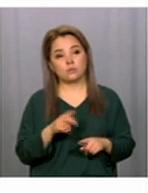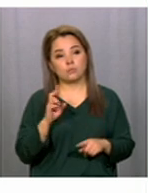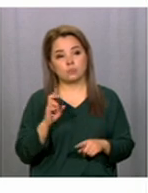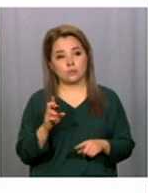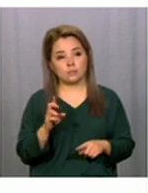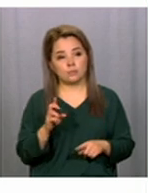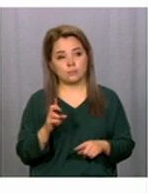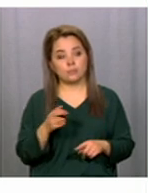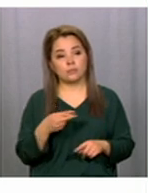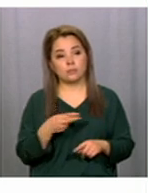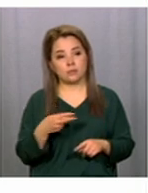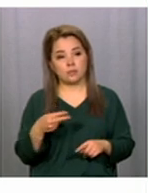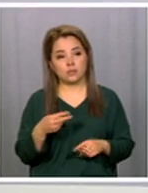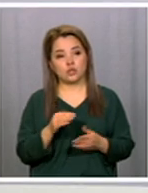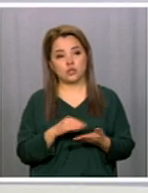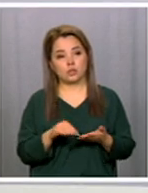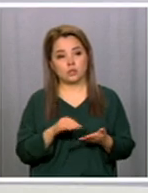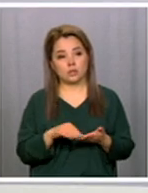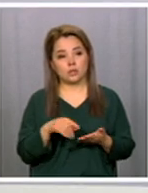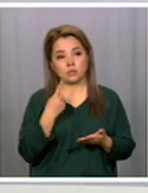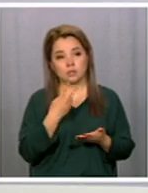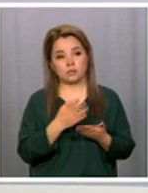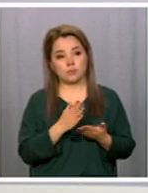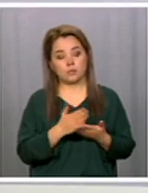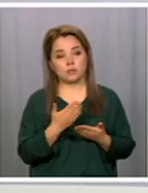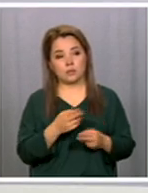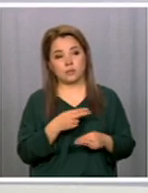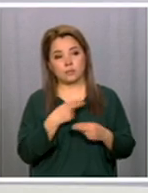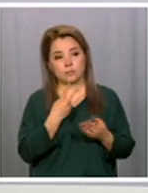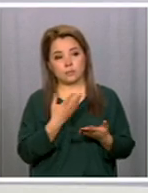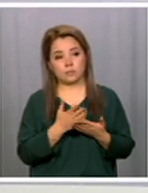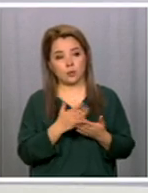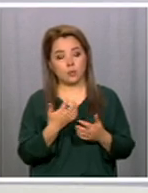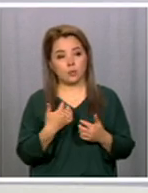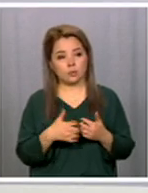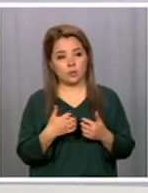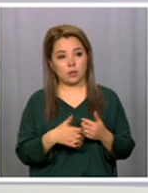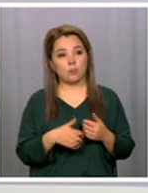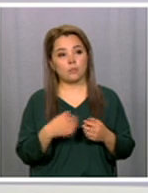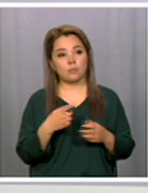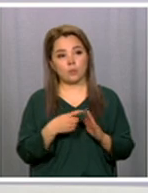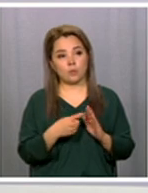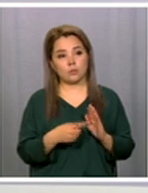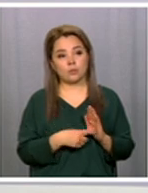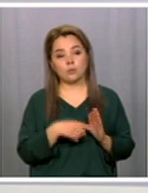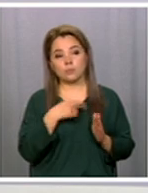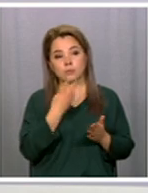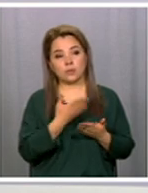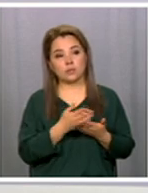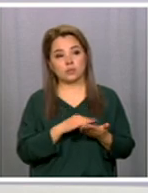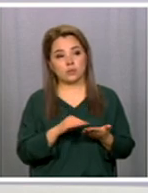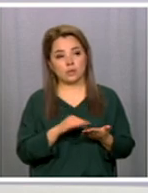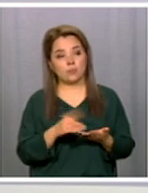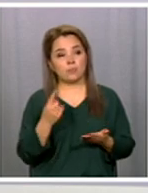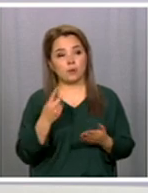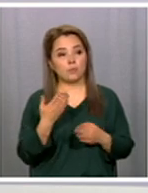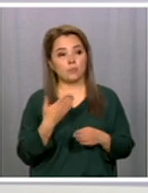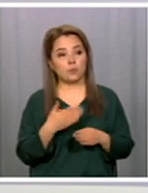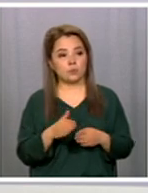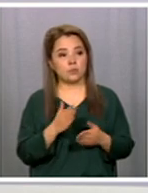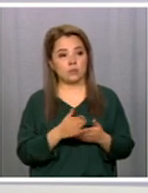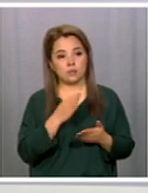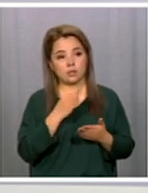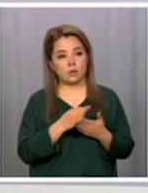Б түрінде жаздық. Ал енді мұқият қарайық. Ортақ бөлімге келтіру керек. Сонда бірінші бөлшекке